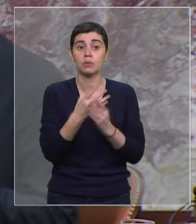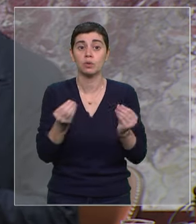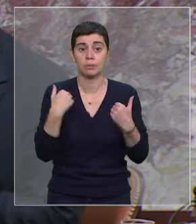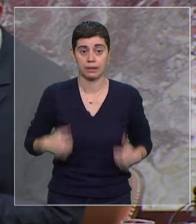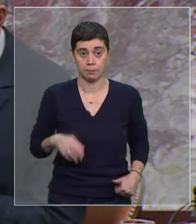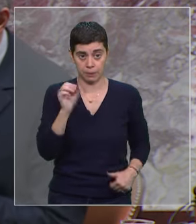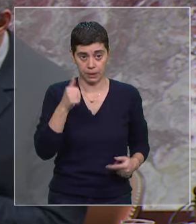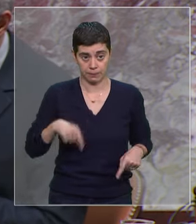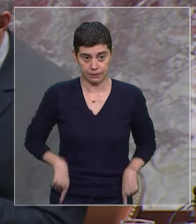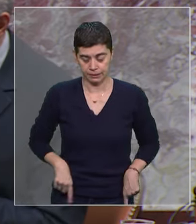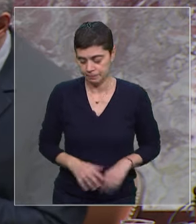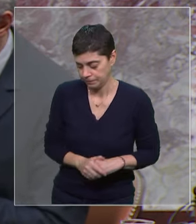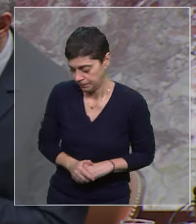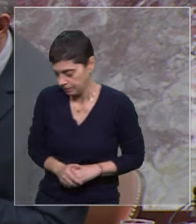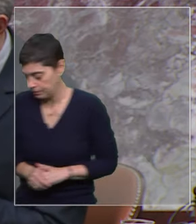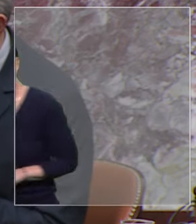Ministre.